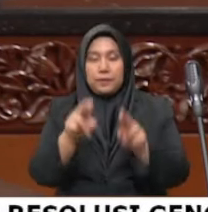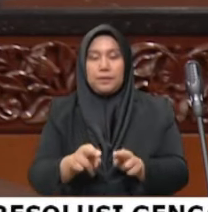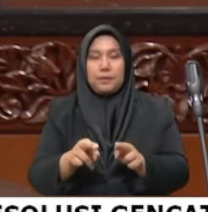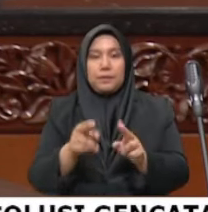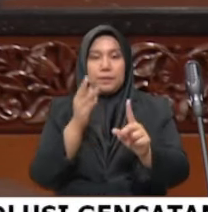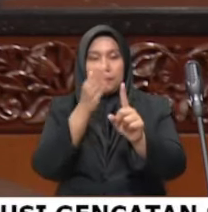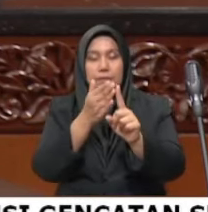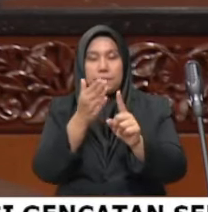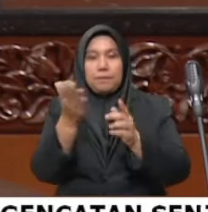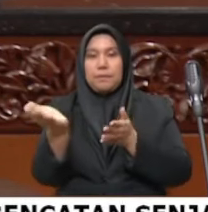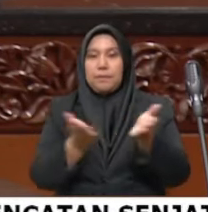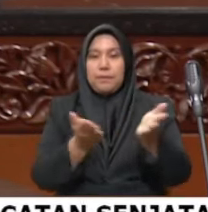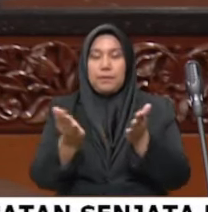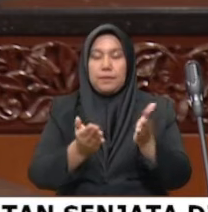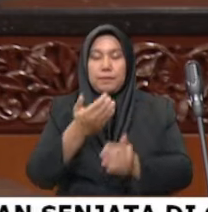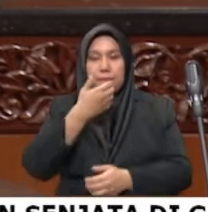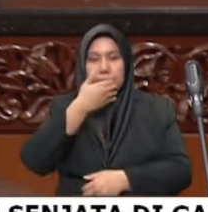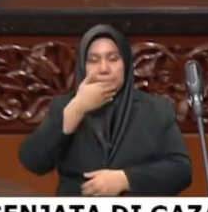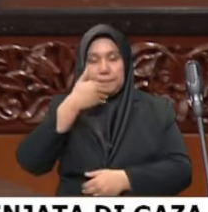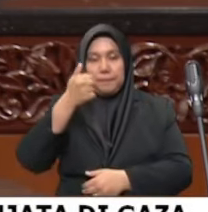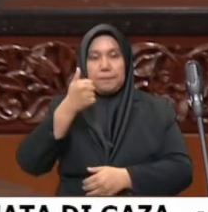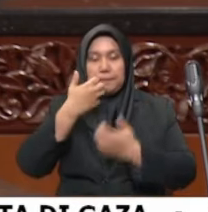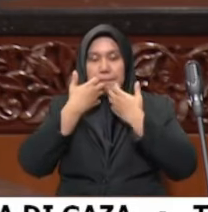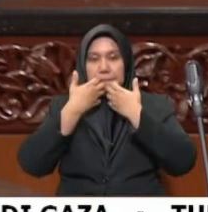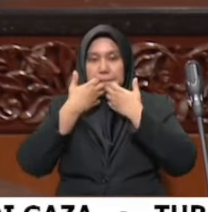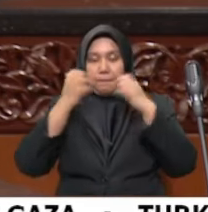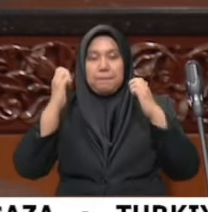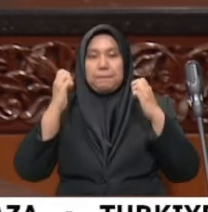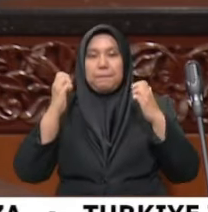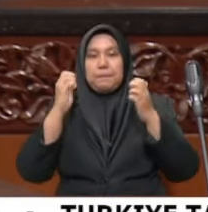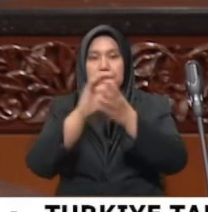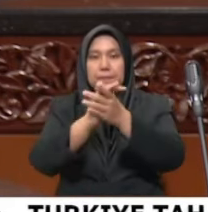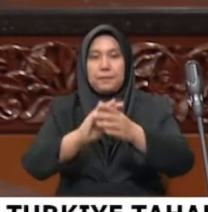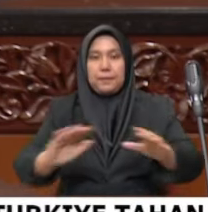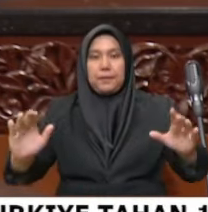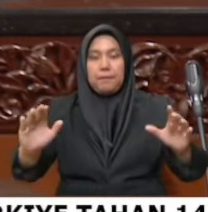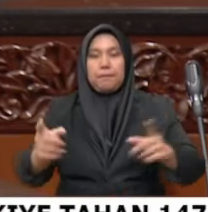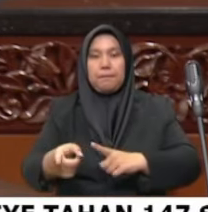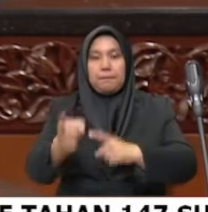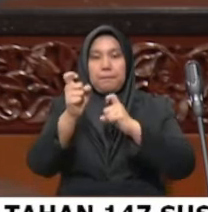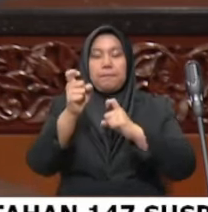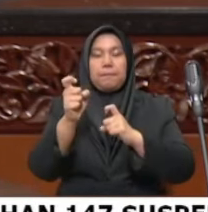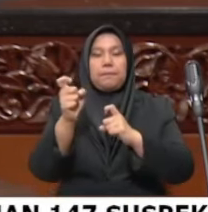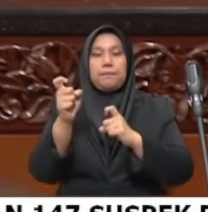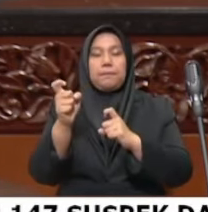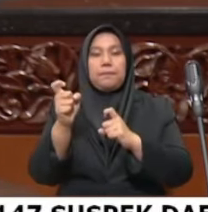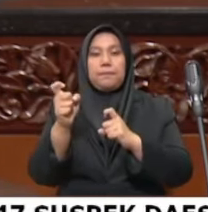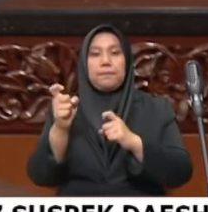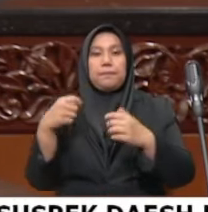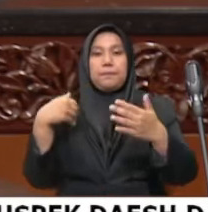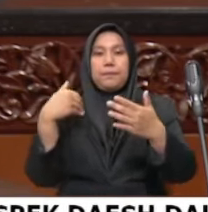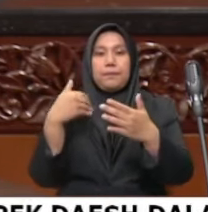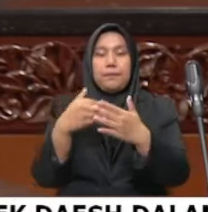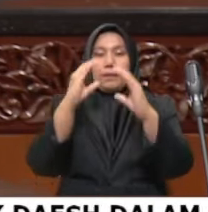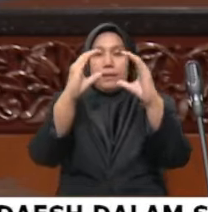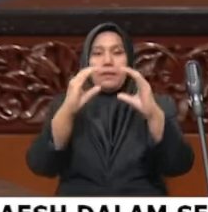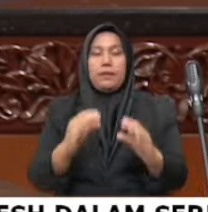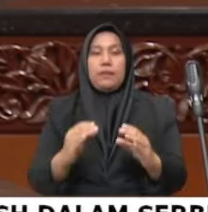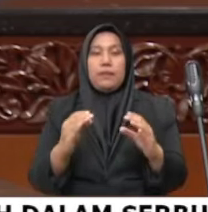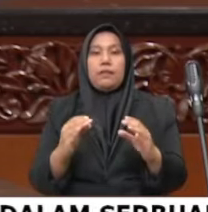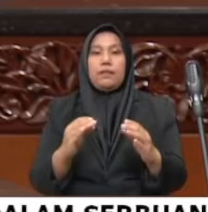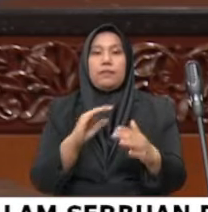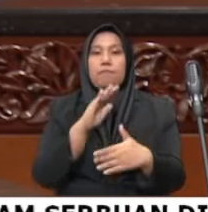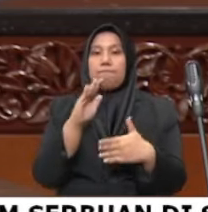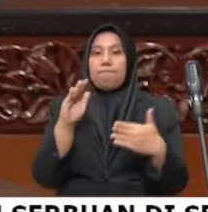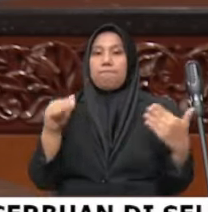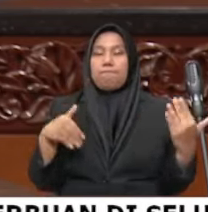perkhidmatan yang efisien, cerdas, selamat dan tangkas melalui pendekatan keseluruhan kerajaan, the whole